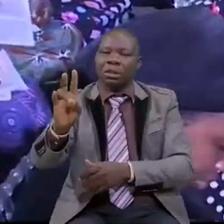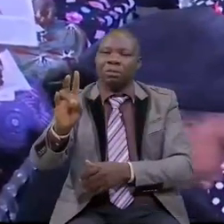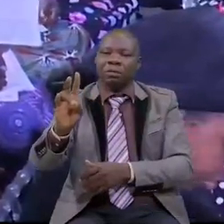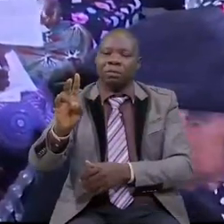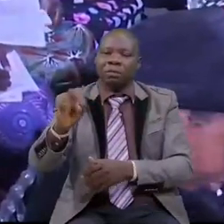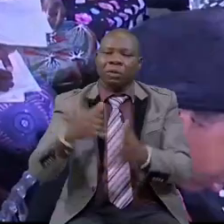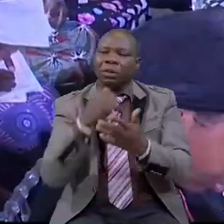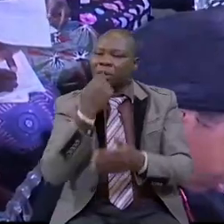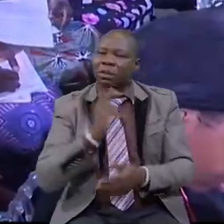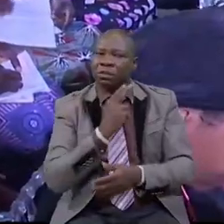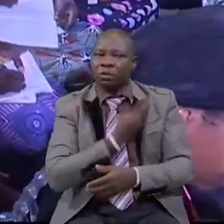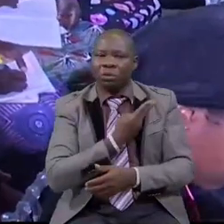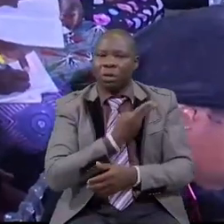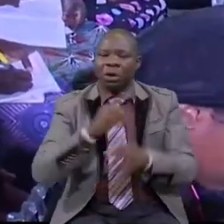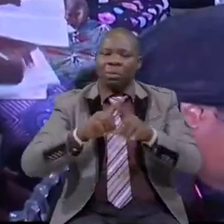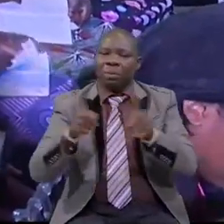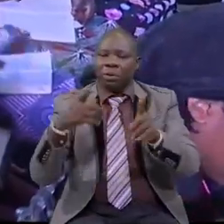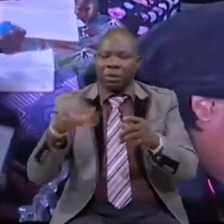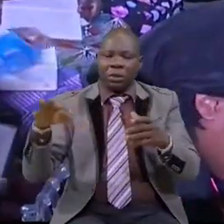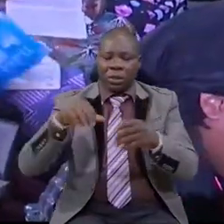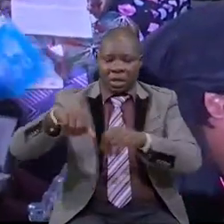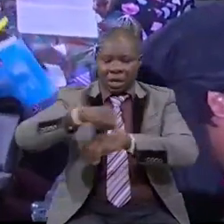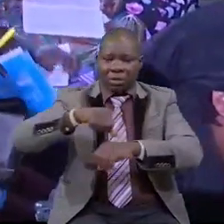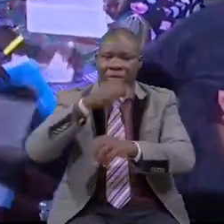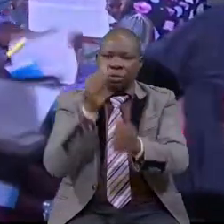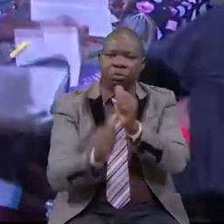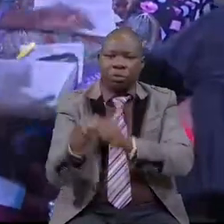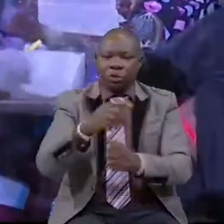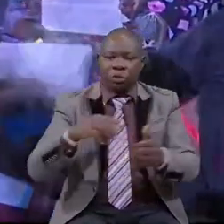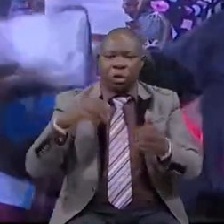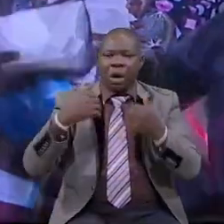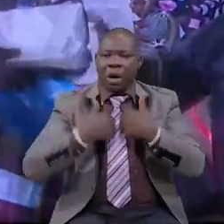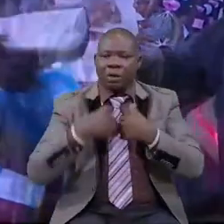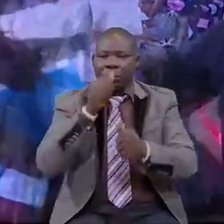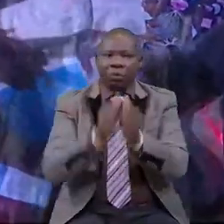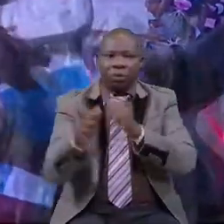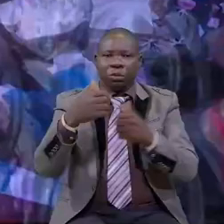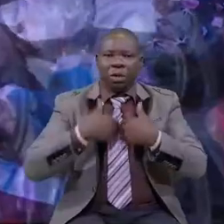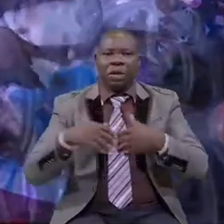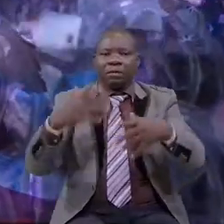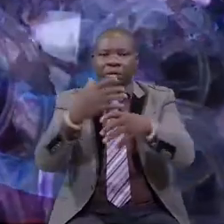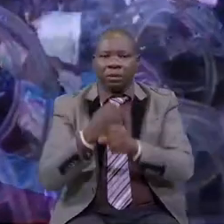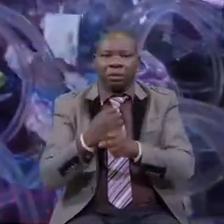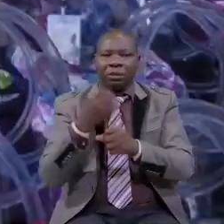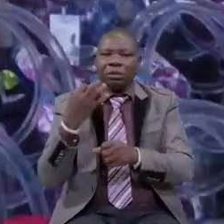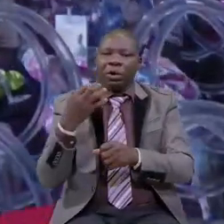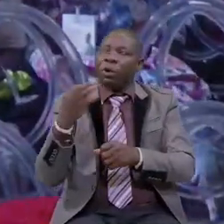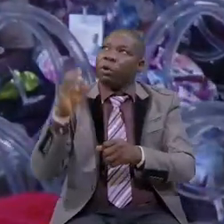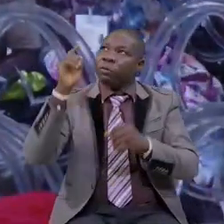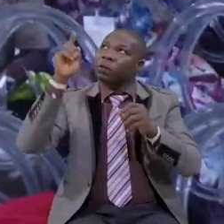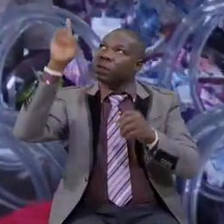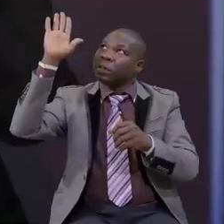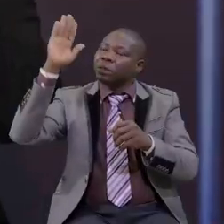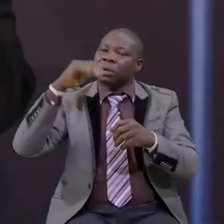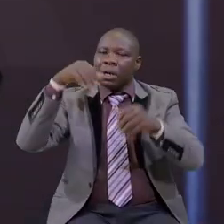verset 27. Il nous parle de l'onction que vous avez reçue. Il dit, pour vous, l'onction que vous avez reçue de